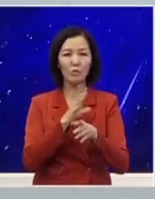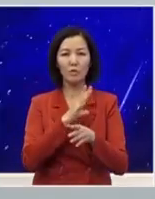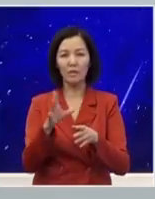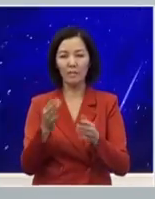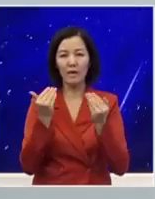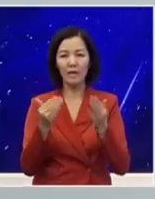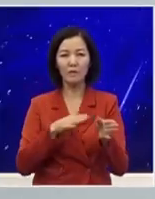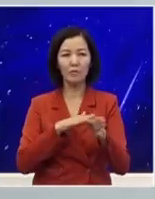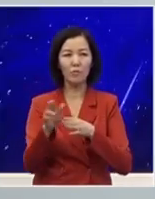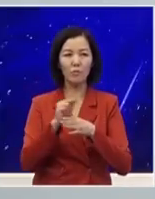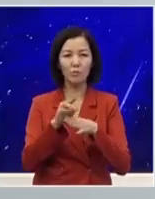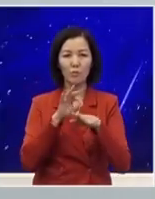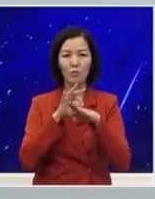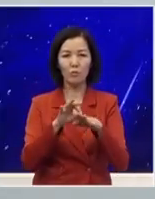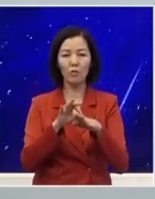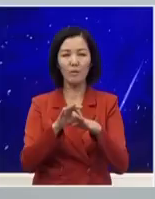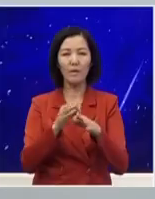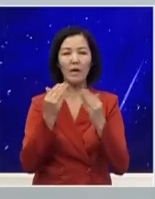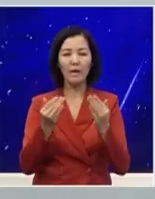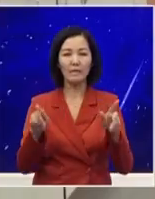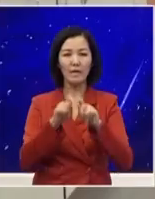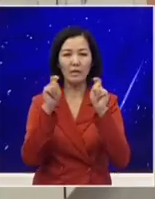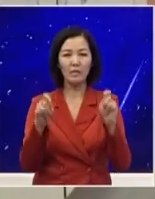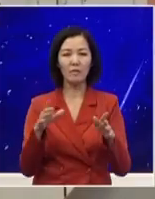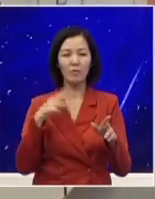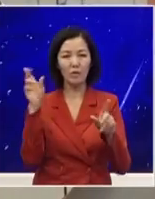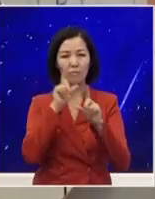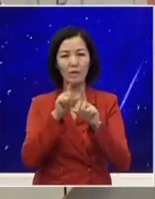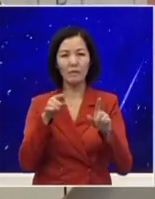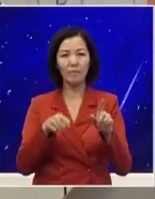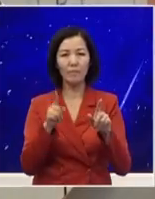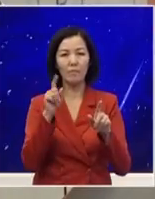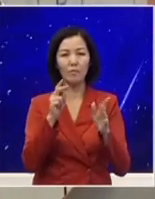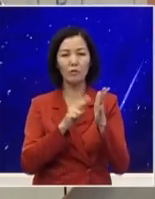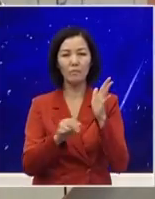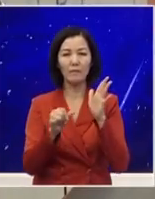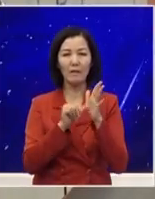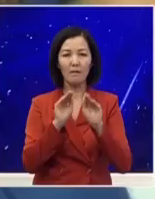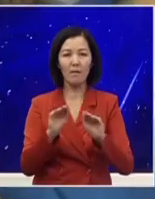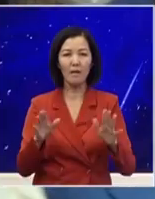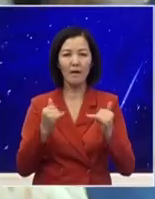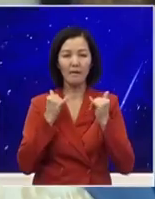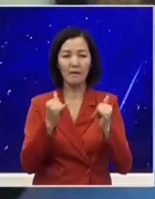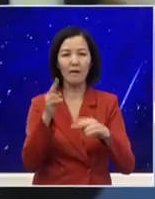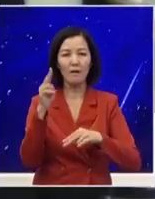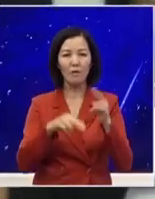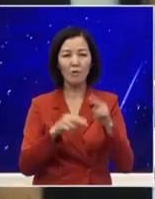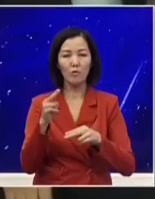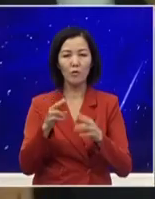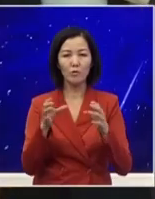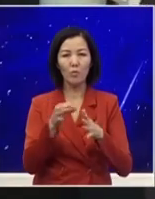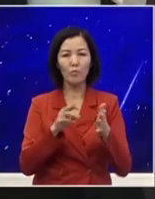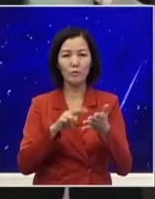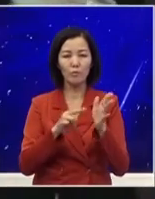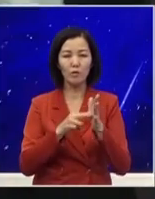Енді міне толық күрделі жөндеуден өтіп қолданысқа беріліп отыр. Мектеп 1176 балаға арналған. Оның құрылыс жұмысына